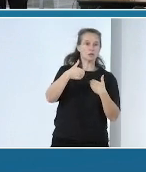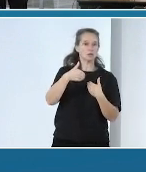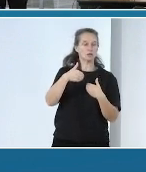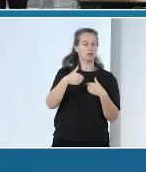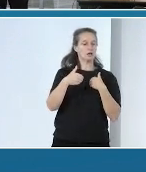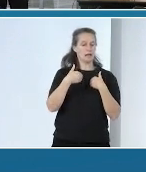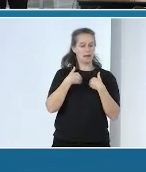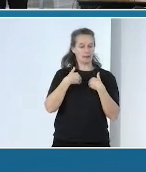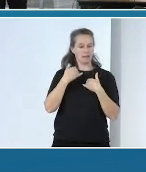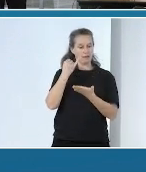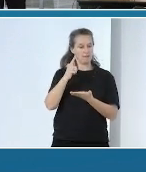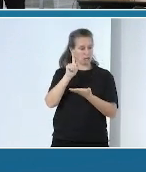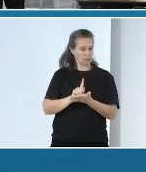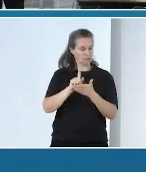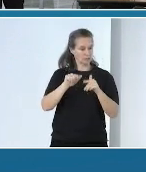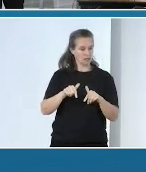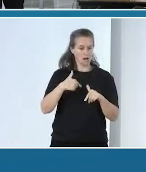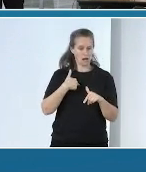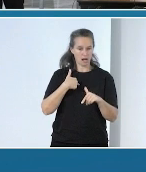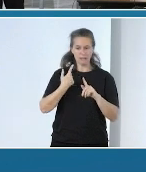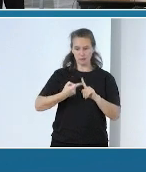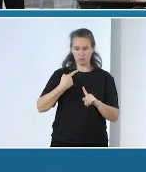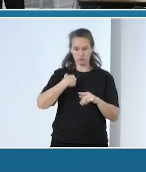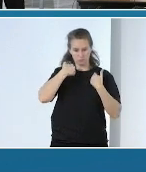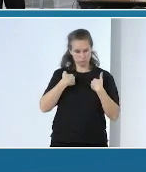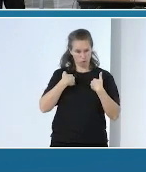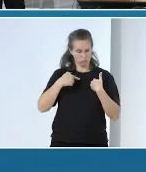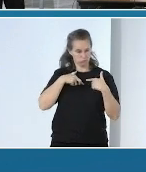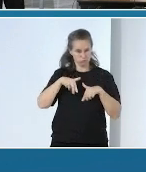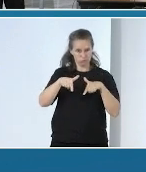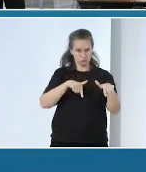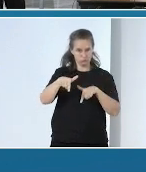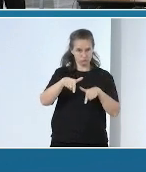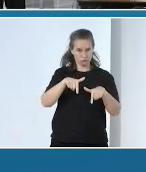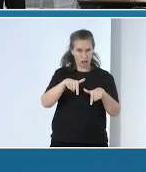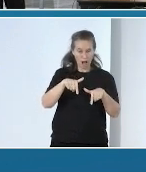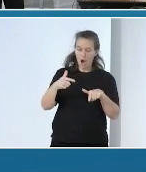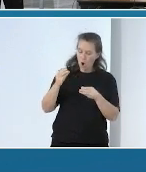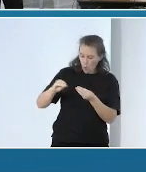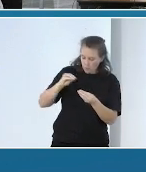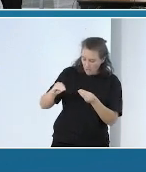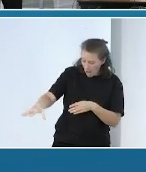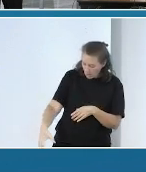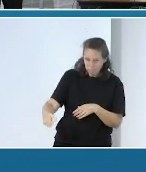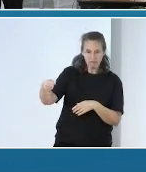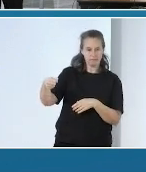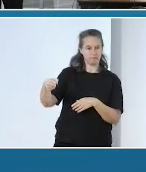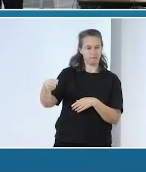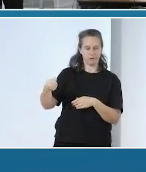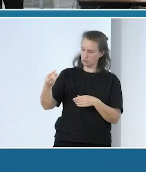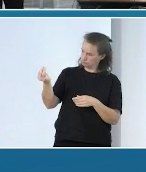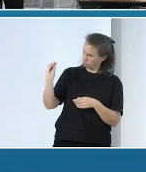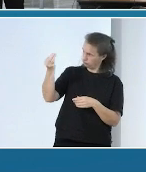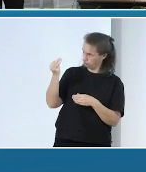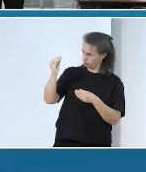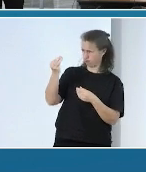égocentré et gravitaire qui importe. Et puis, en chemin, je trouve un objet, je le prends, je le